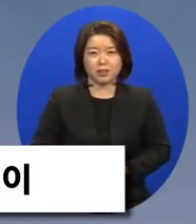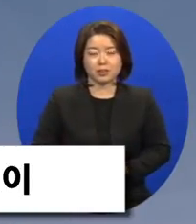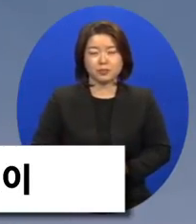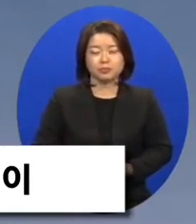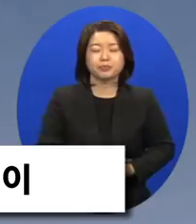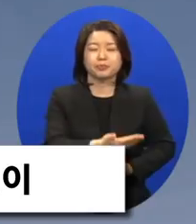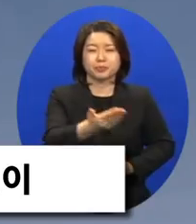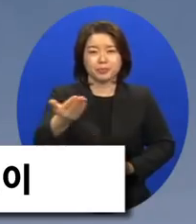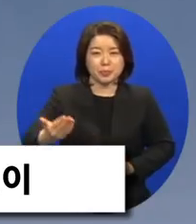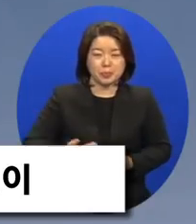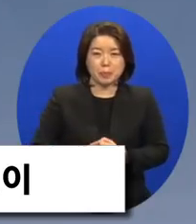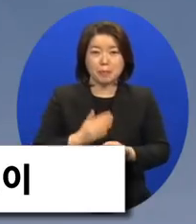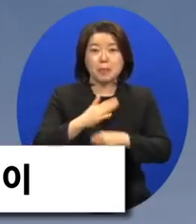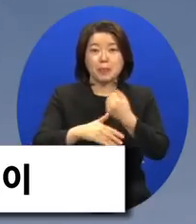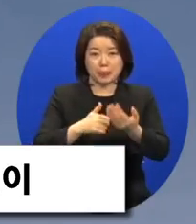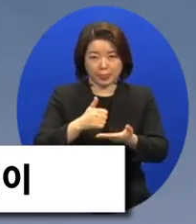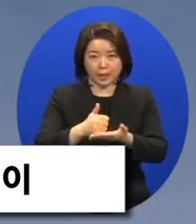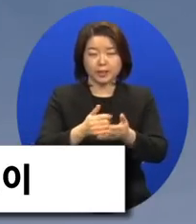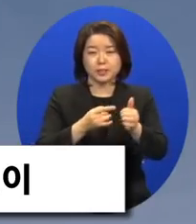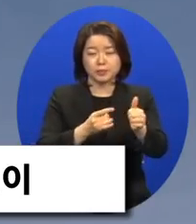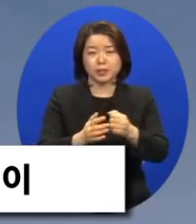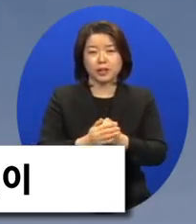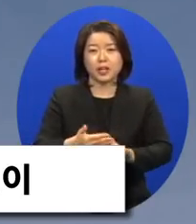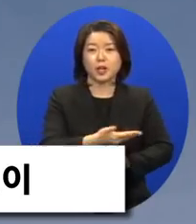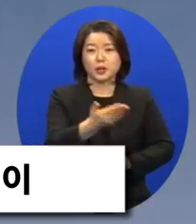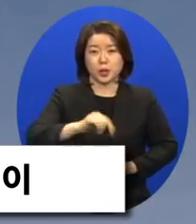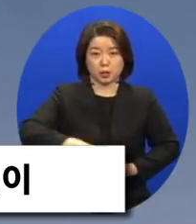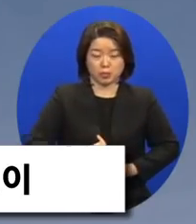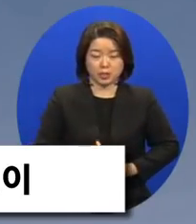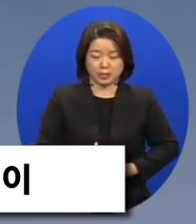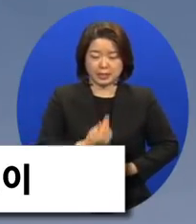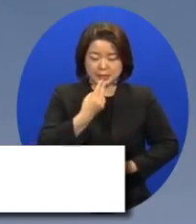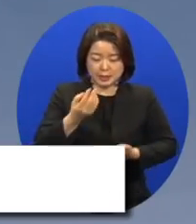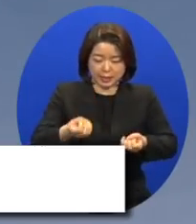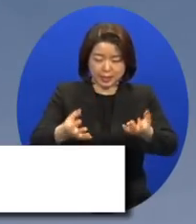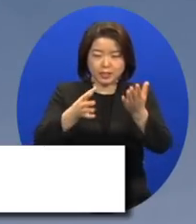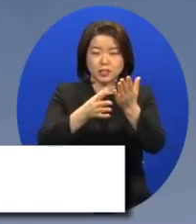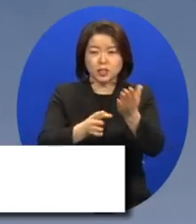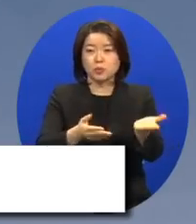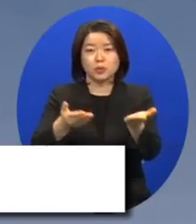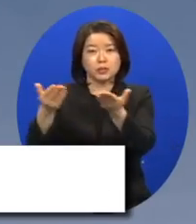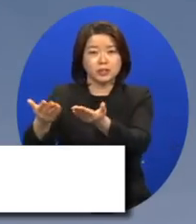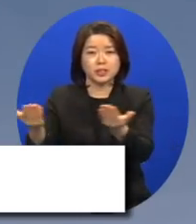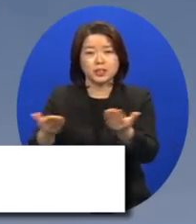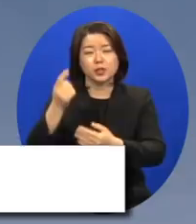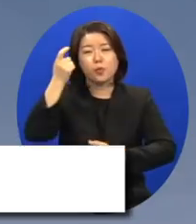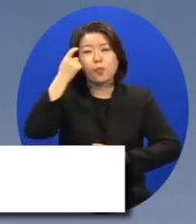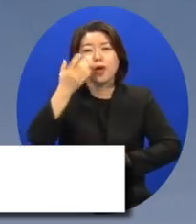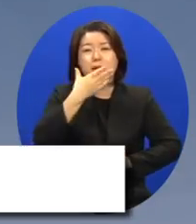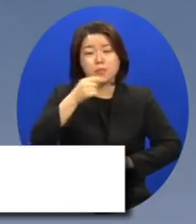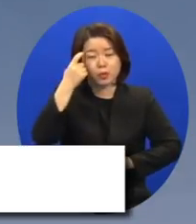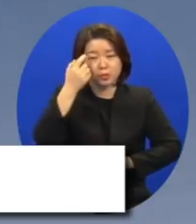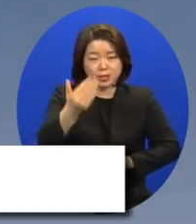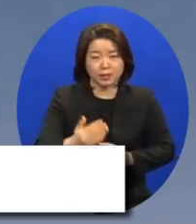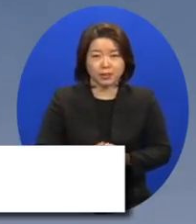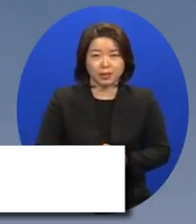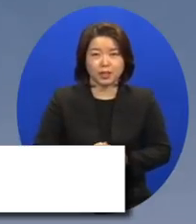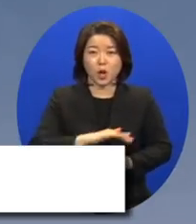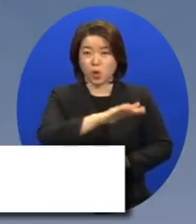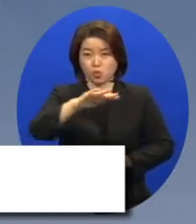여러분 하나님께 여러분 자신을 산 점 으로 바치는 것이 왜 복 입니까 우리에게 있어서